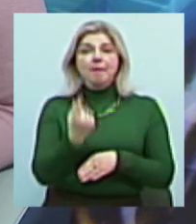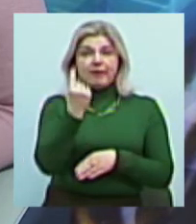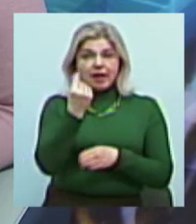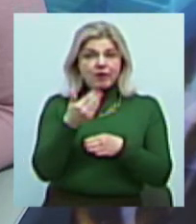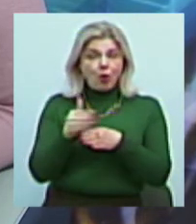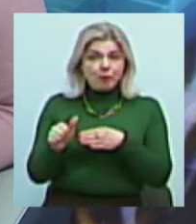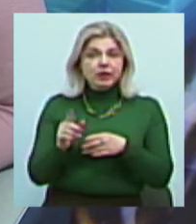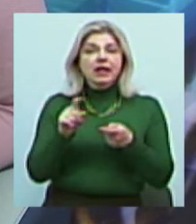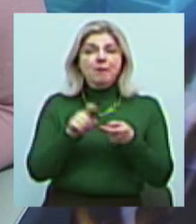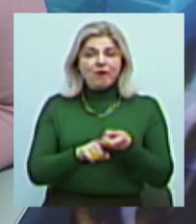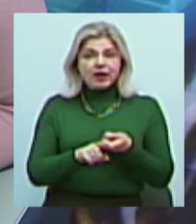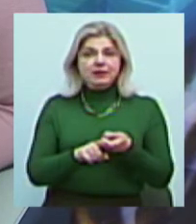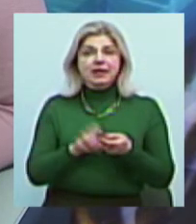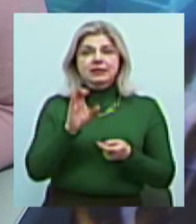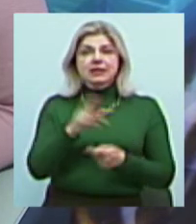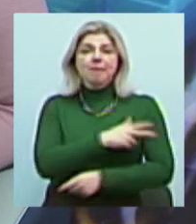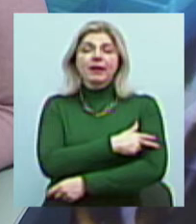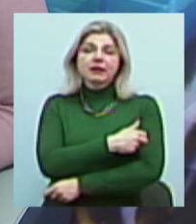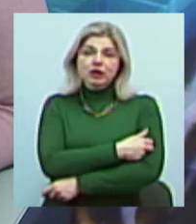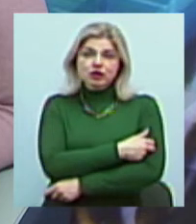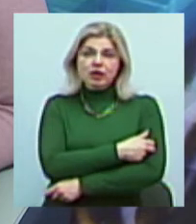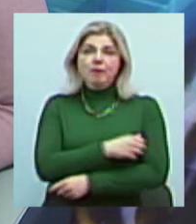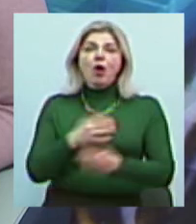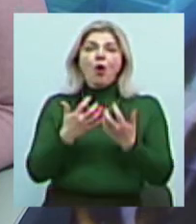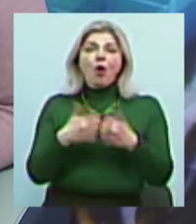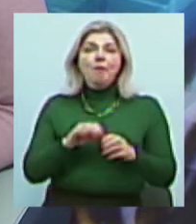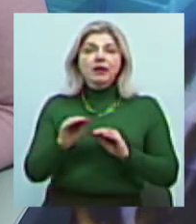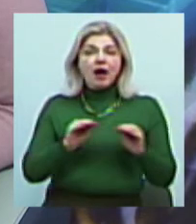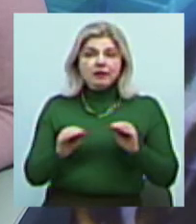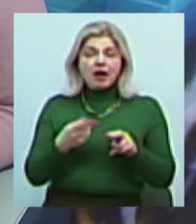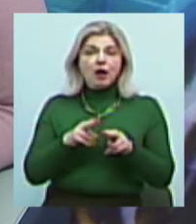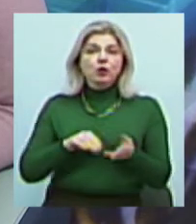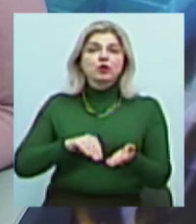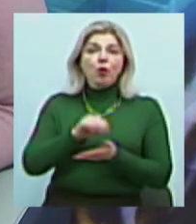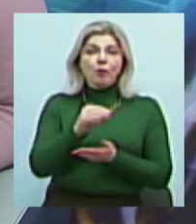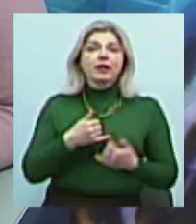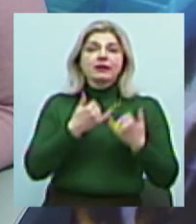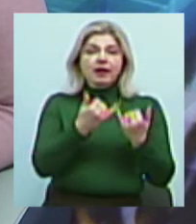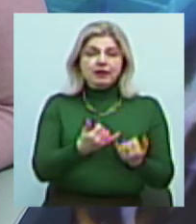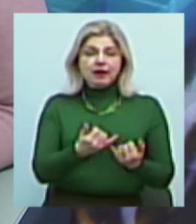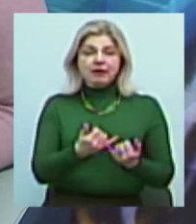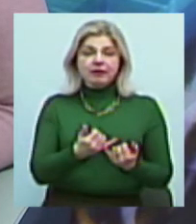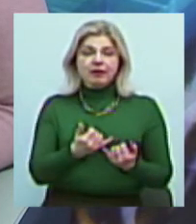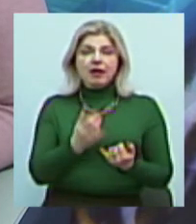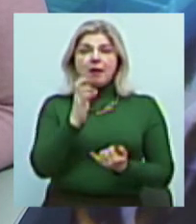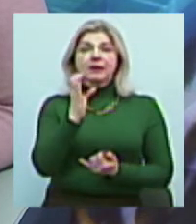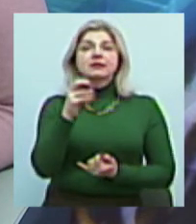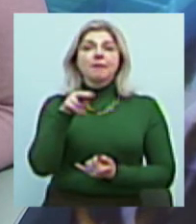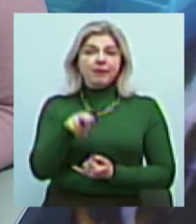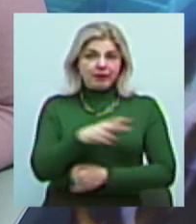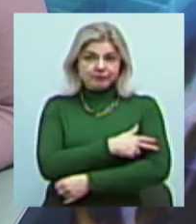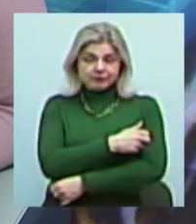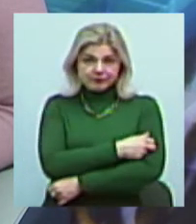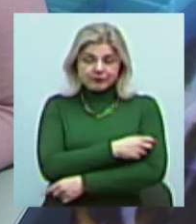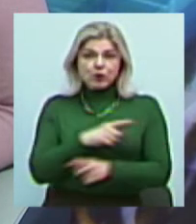Це був пов'язаний з медичним обладнанням, яке закуплено для БСМП нашої, да,